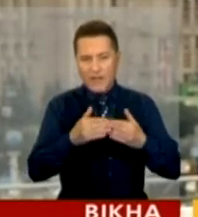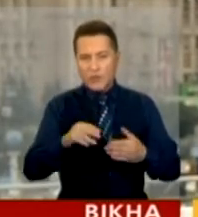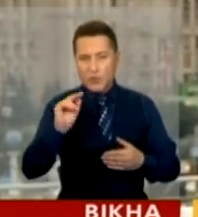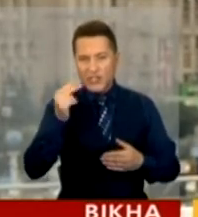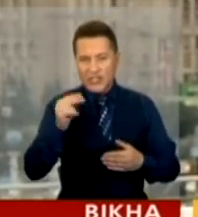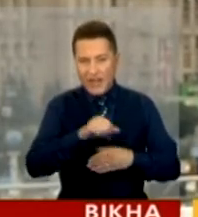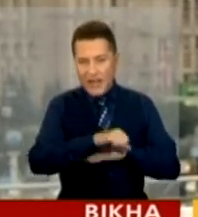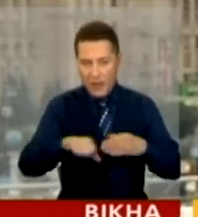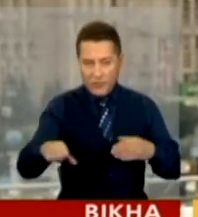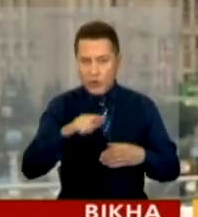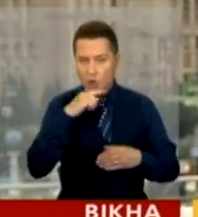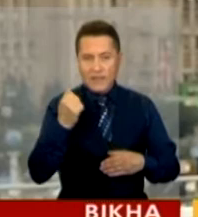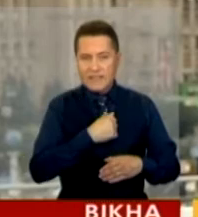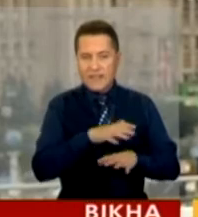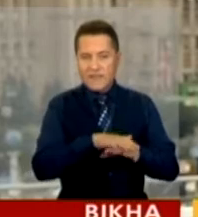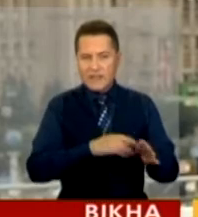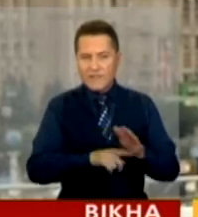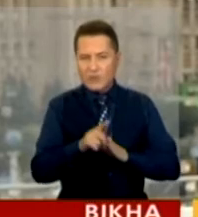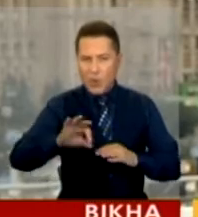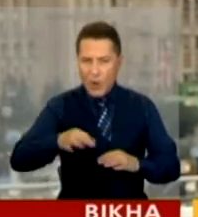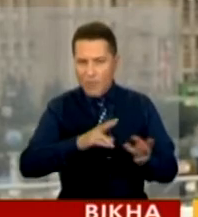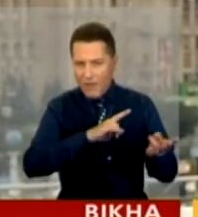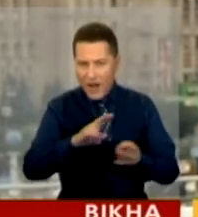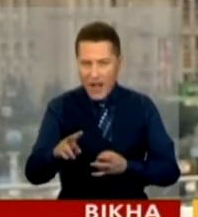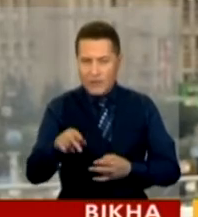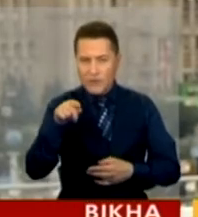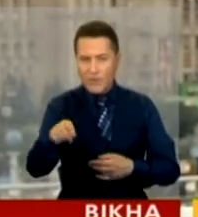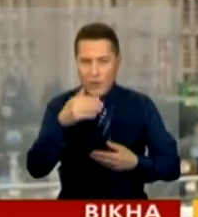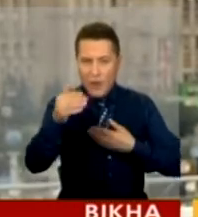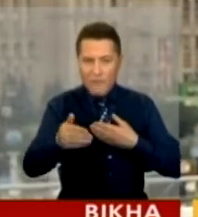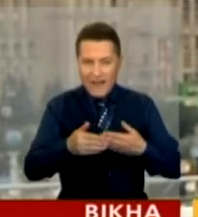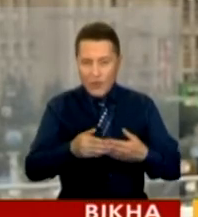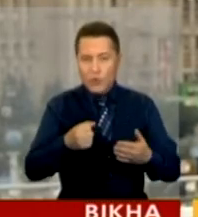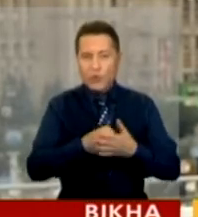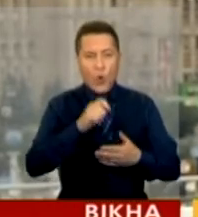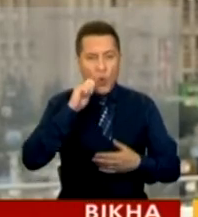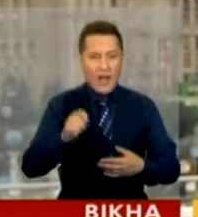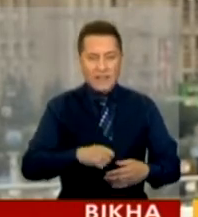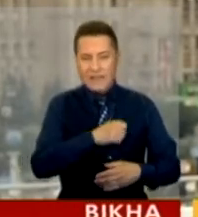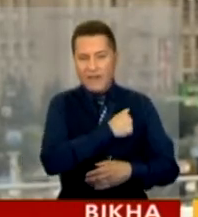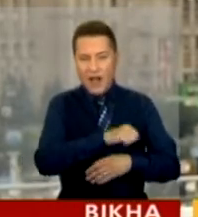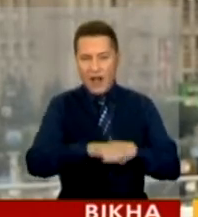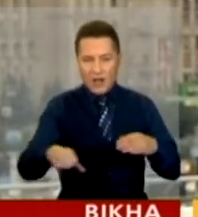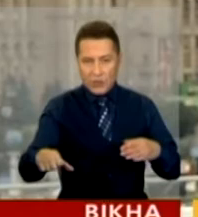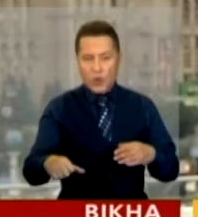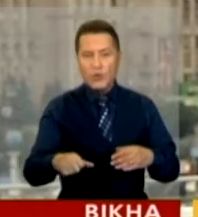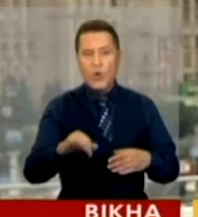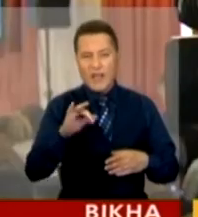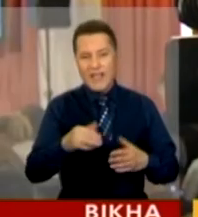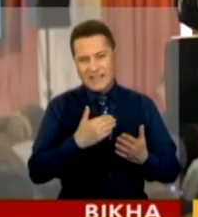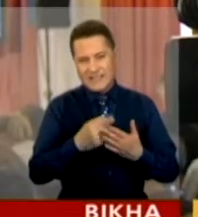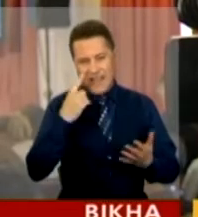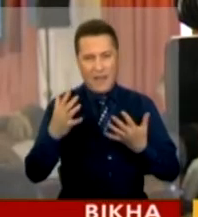Чернігівщиною російські війська вчинили таку провокацію. Вони підійшли впритул до українського кордону та зімітували наступ.